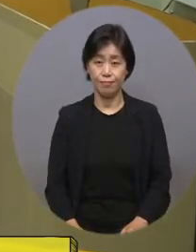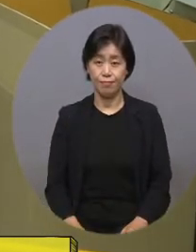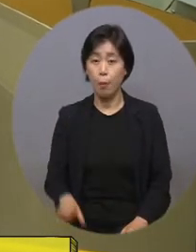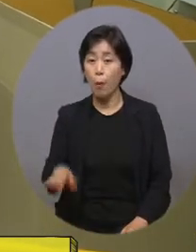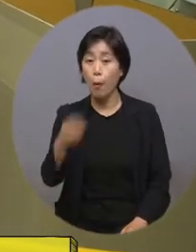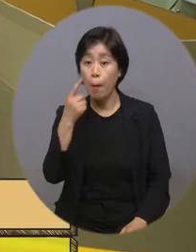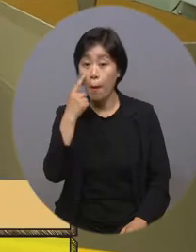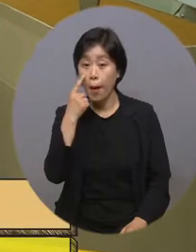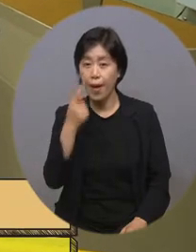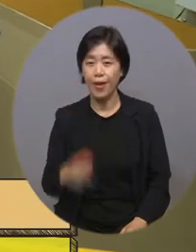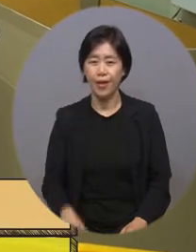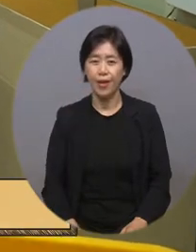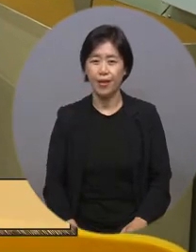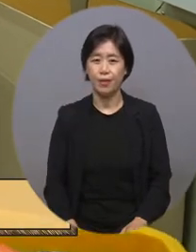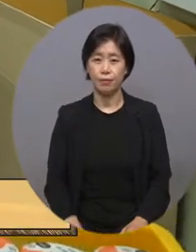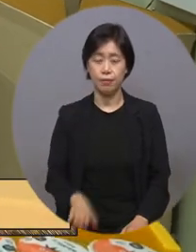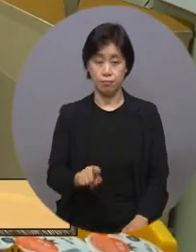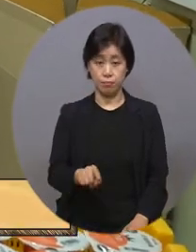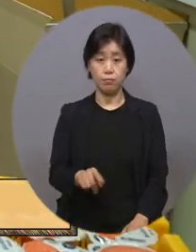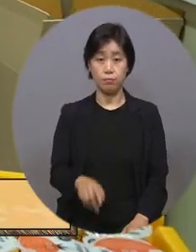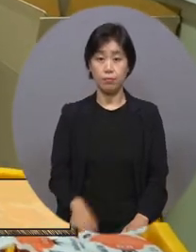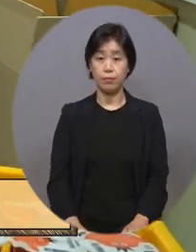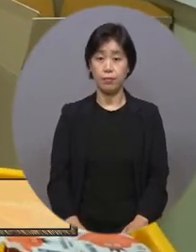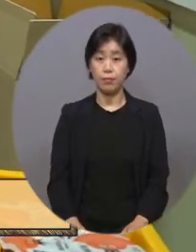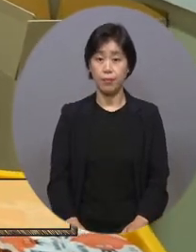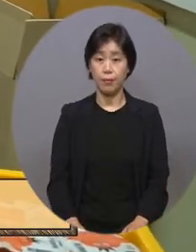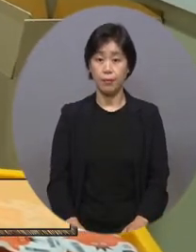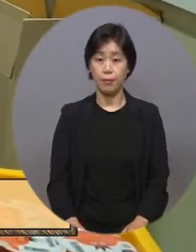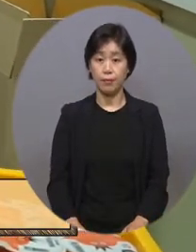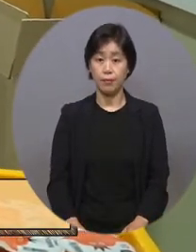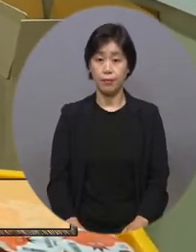한번 보여주시겠어요? 일단은 네.